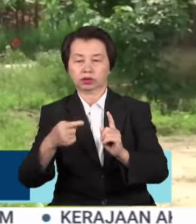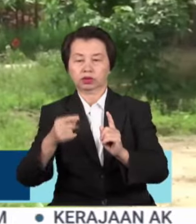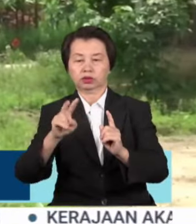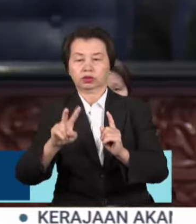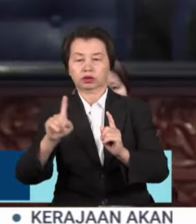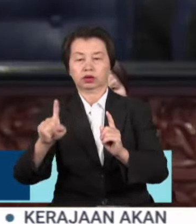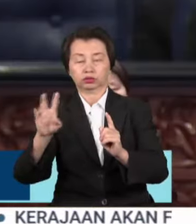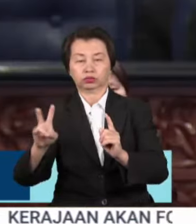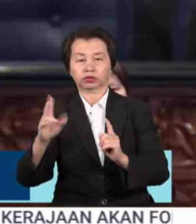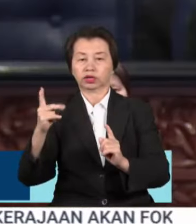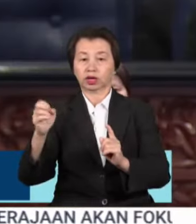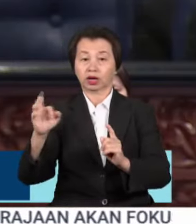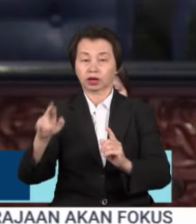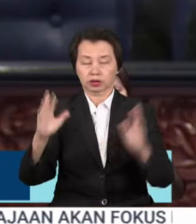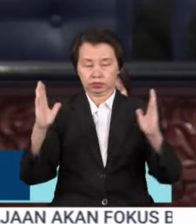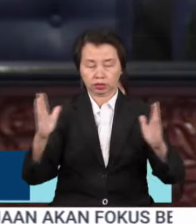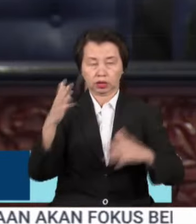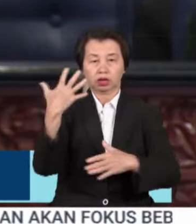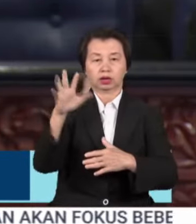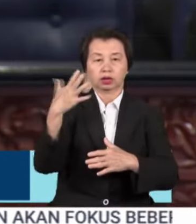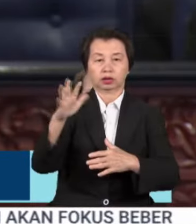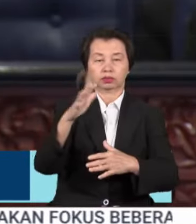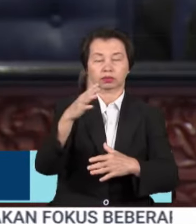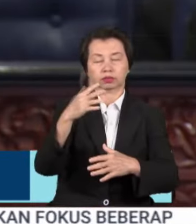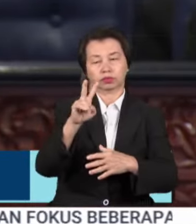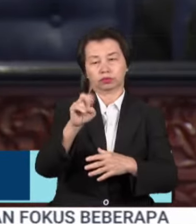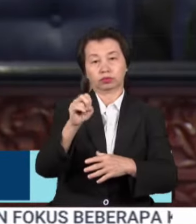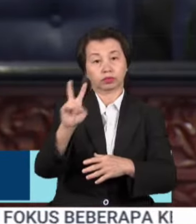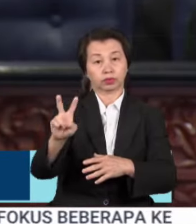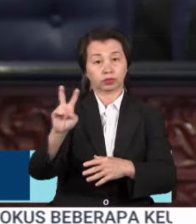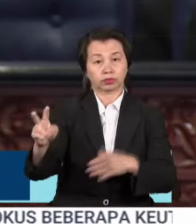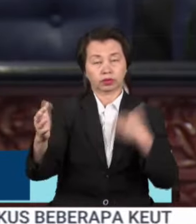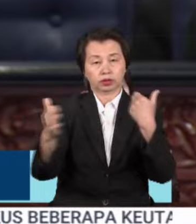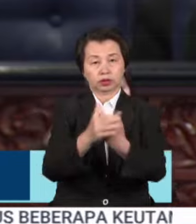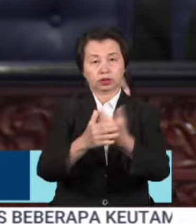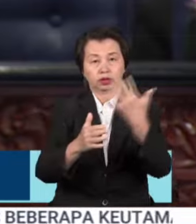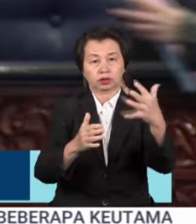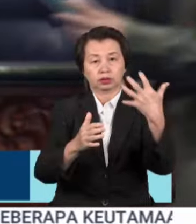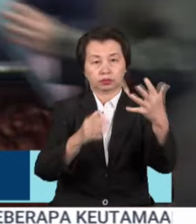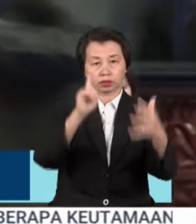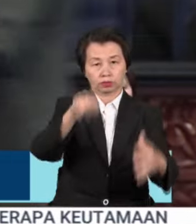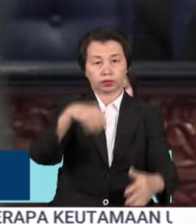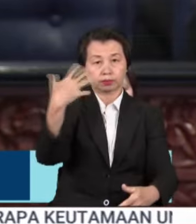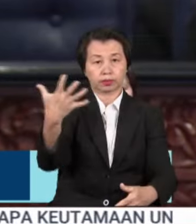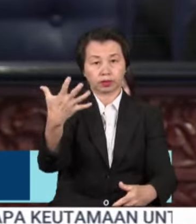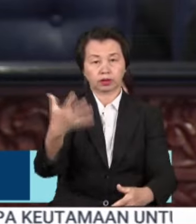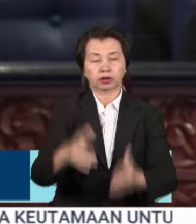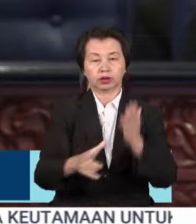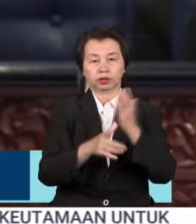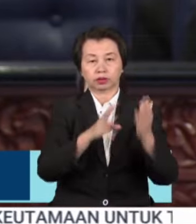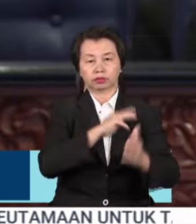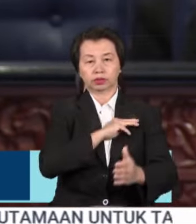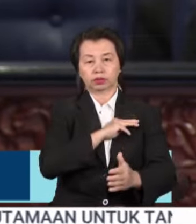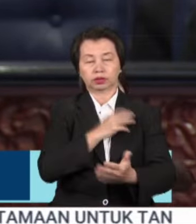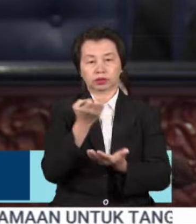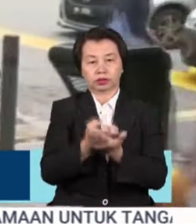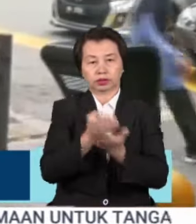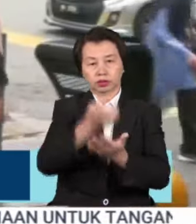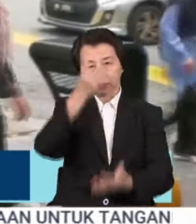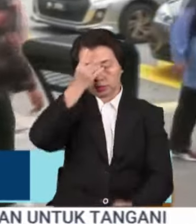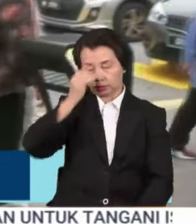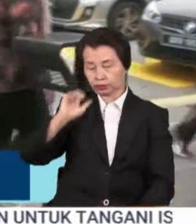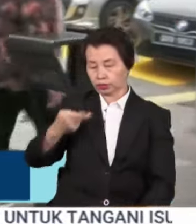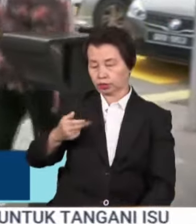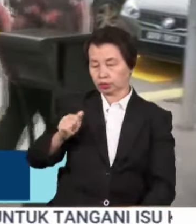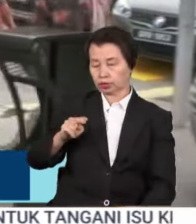118,217 KIR bagi tempoh 15 Disember 2022 hingga 15 Mei lepas. Timbalan Menteri Ekonomi Datuk Hanifah